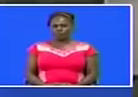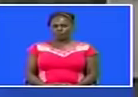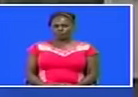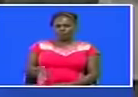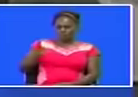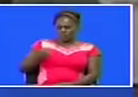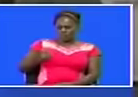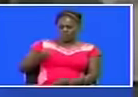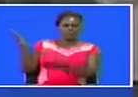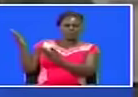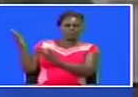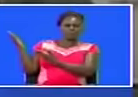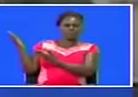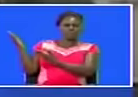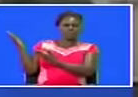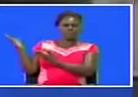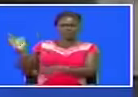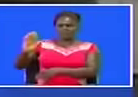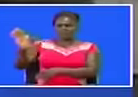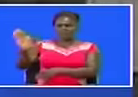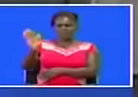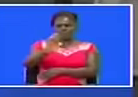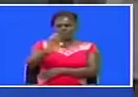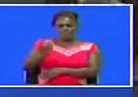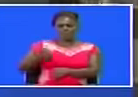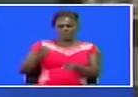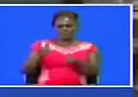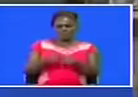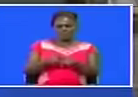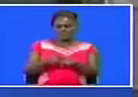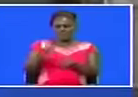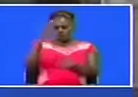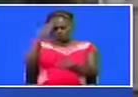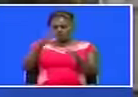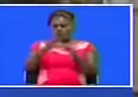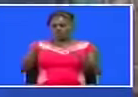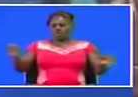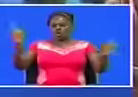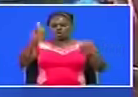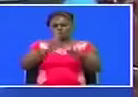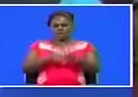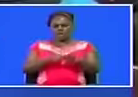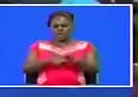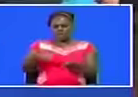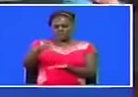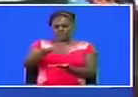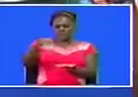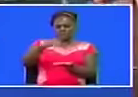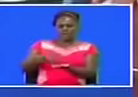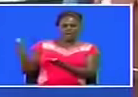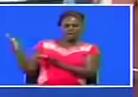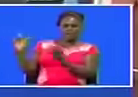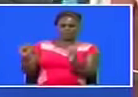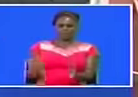Hellen Setek anawapa buriani za mwisho dada zake ambao amewafahamu kwa miaka 8 sasa katika kituo hiki cha